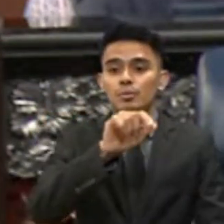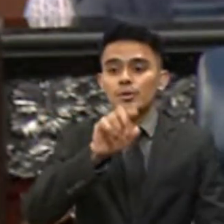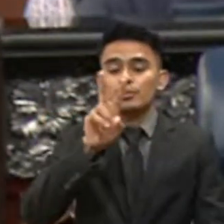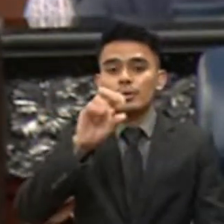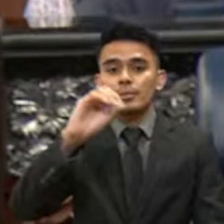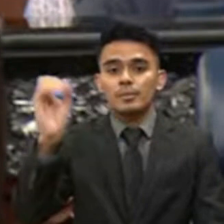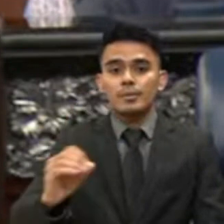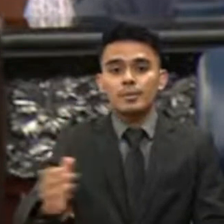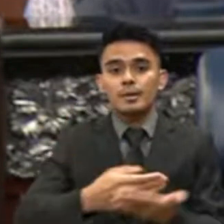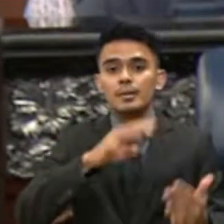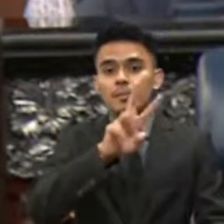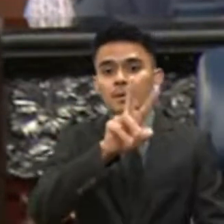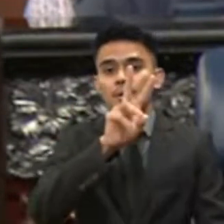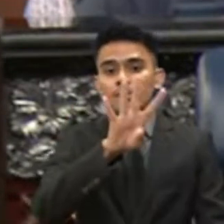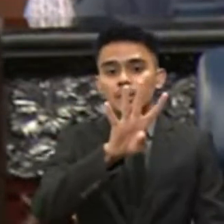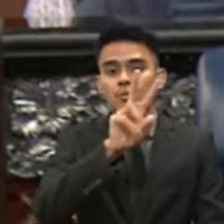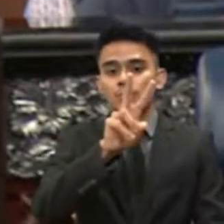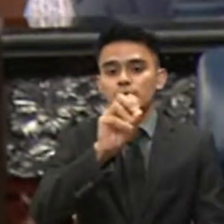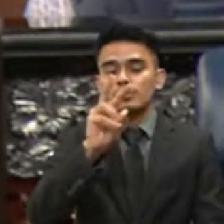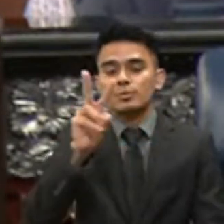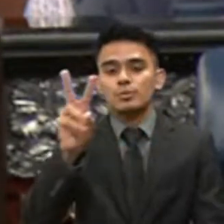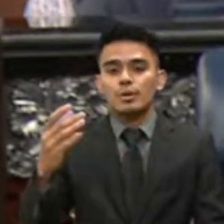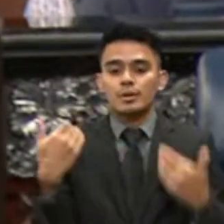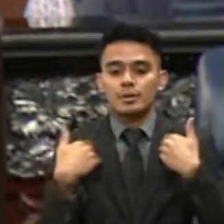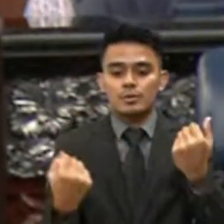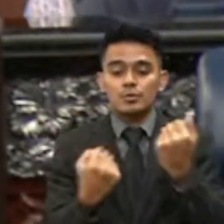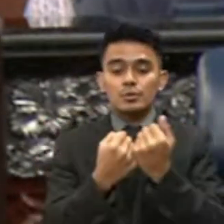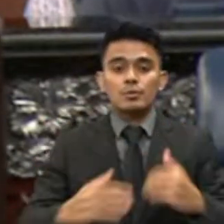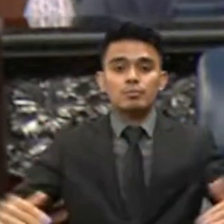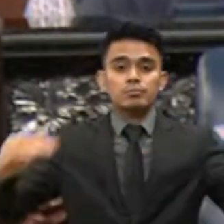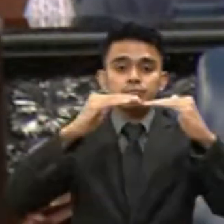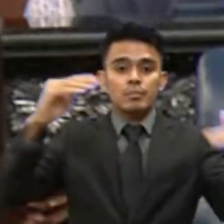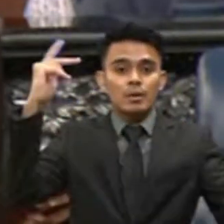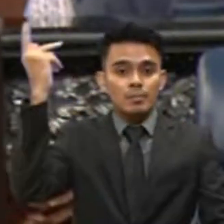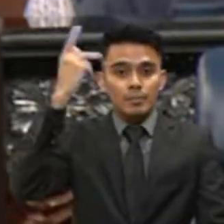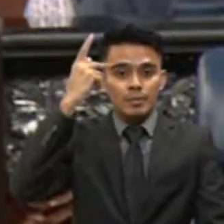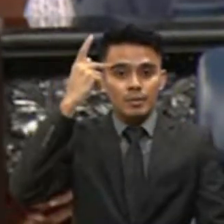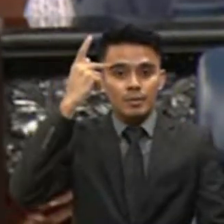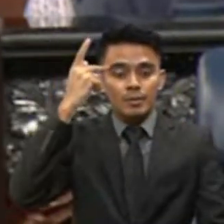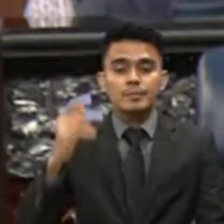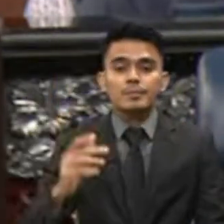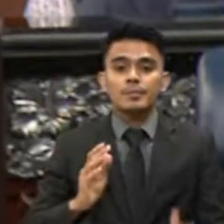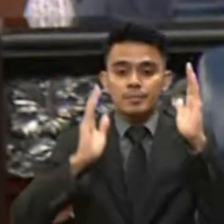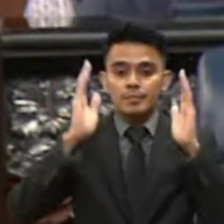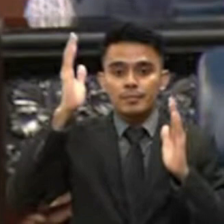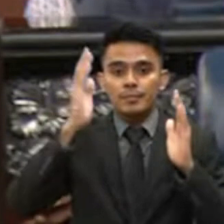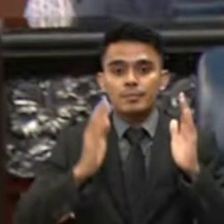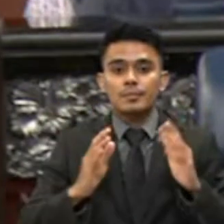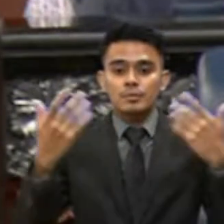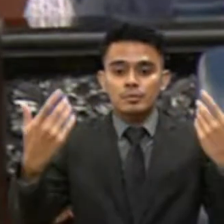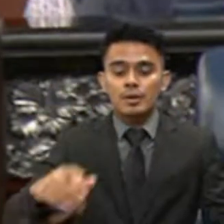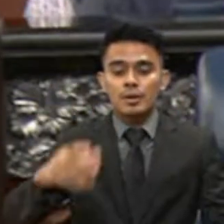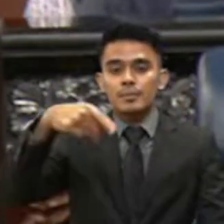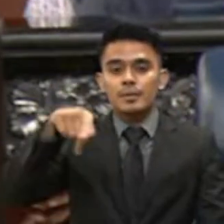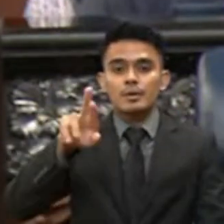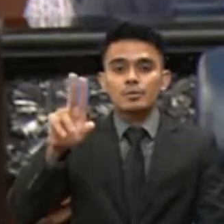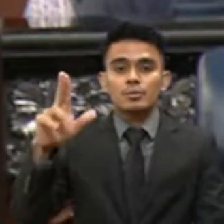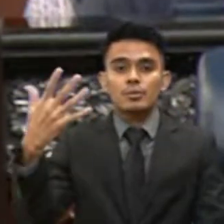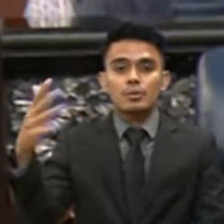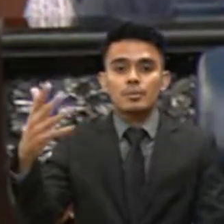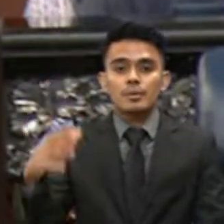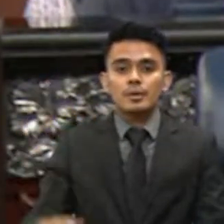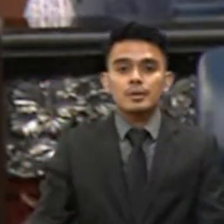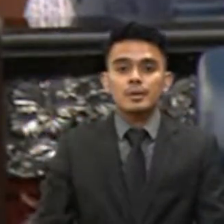suku ke-4 2022 disokong oleh kestabilan politik domestik pasca pelayan rayu umum ke-15 dan